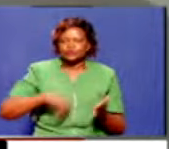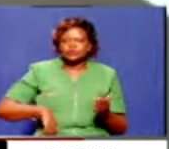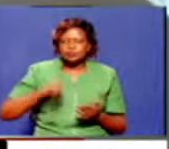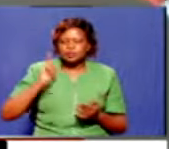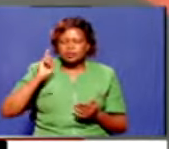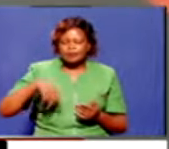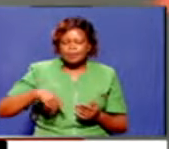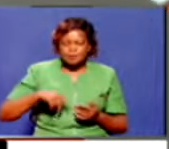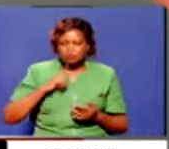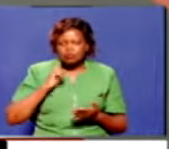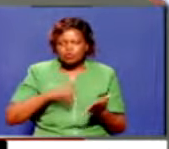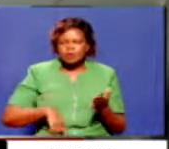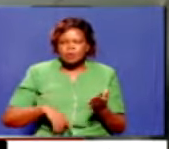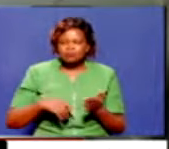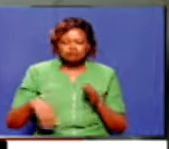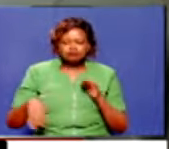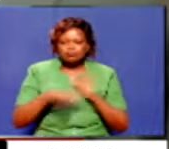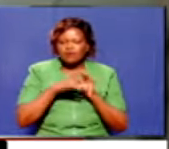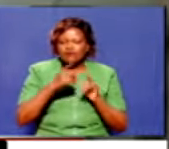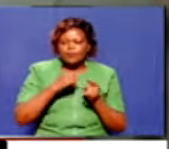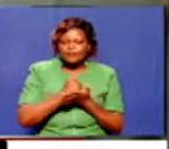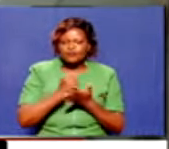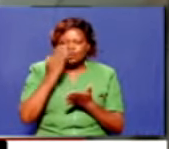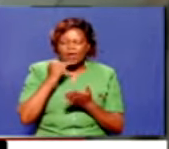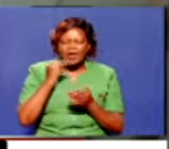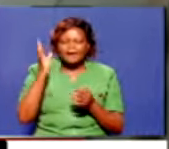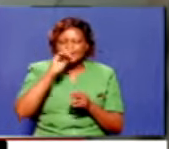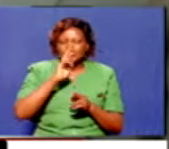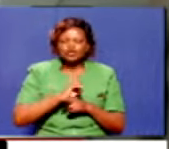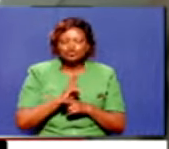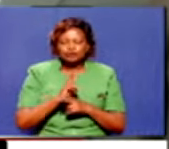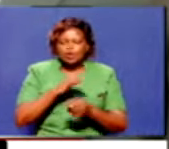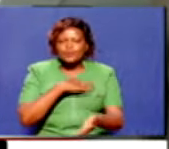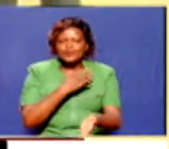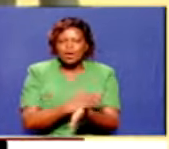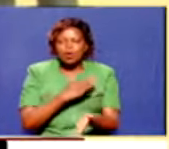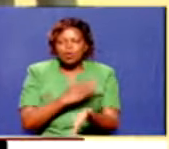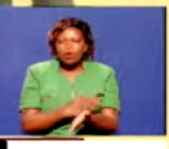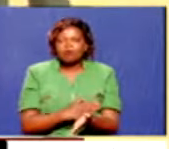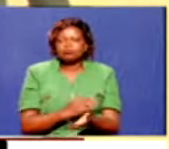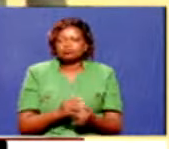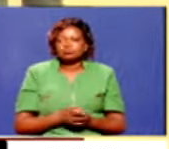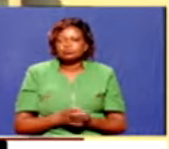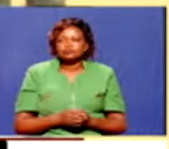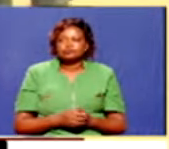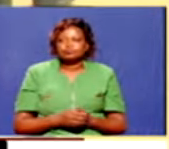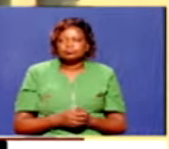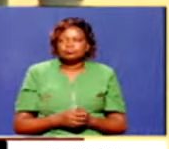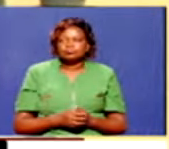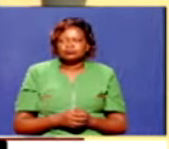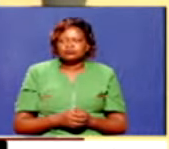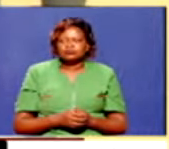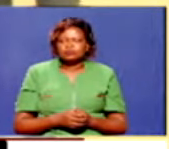kuondolewa ofisini kwa kutumia vibaya mamlaka, kudhihirisha mienendo isiyofaa miongoni mwa masuala mengine.